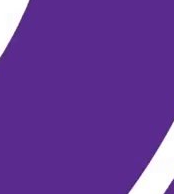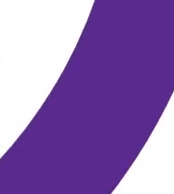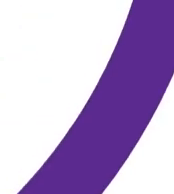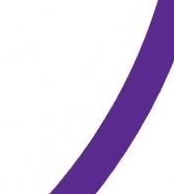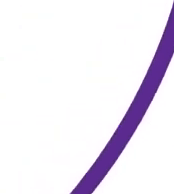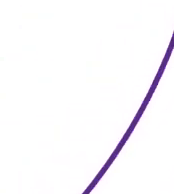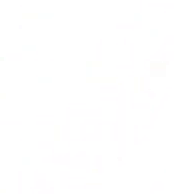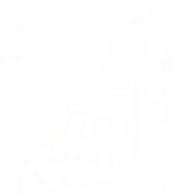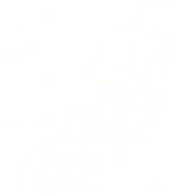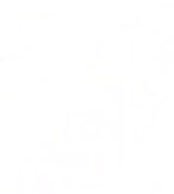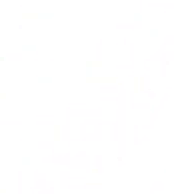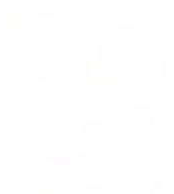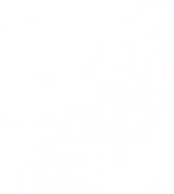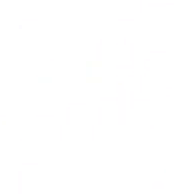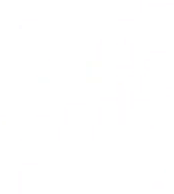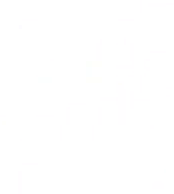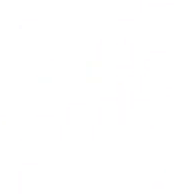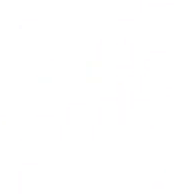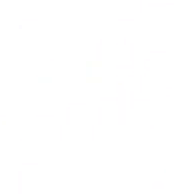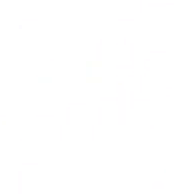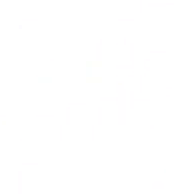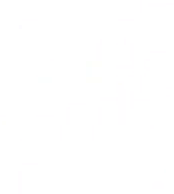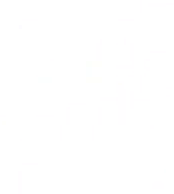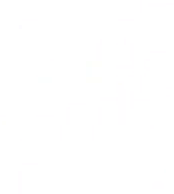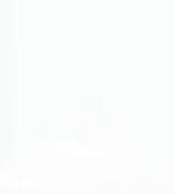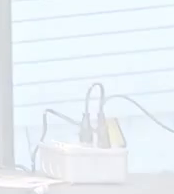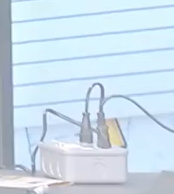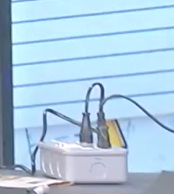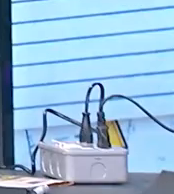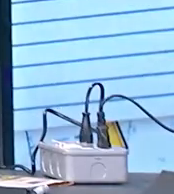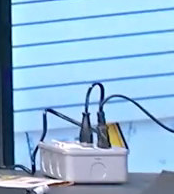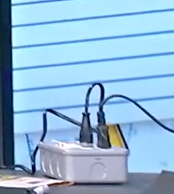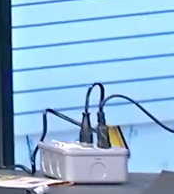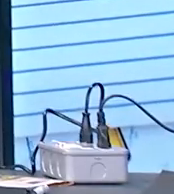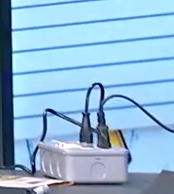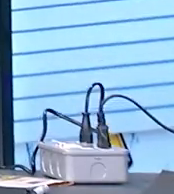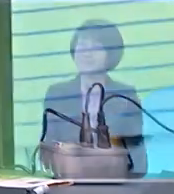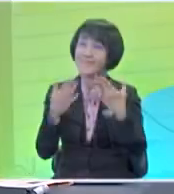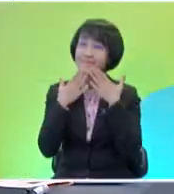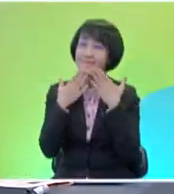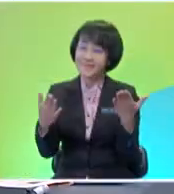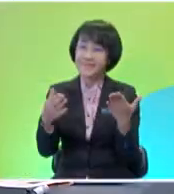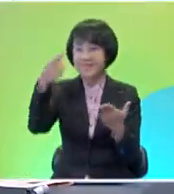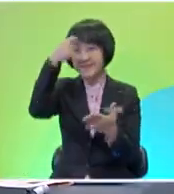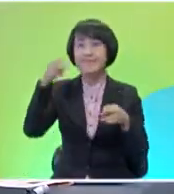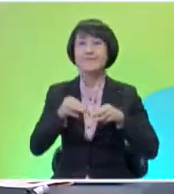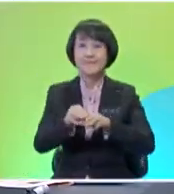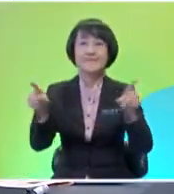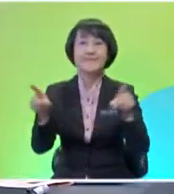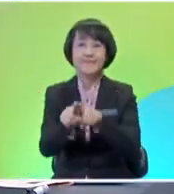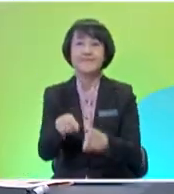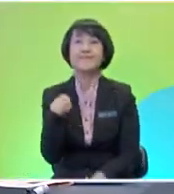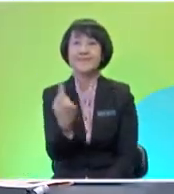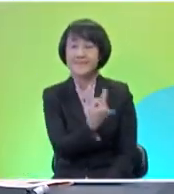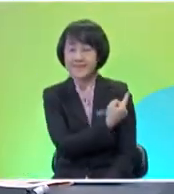KPM. Terima kasih kerana masih bersama kami tentunya dalam Didik